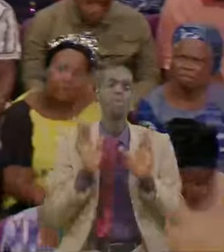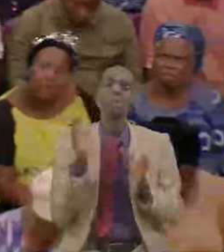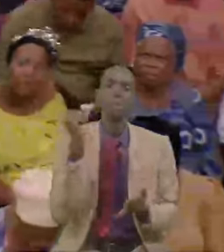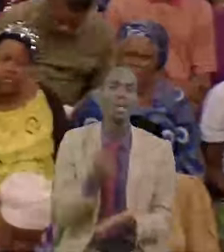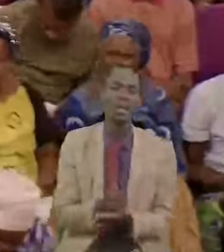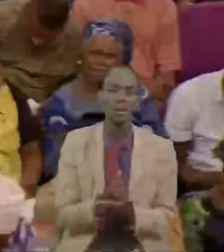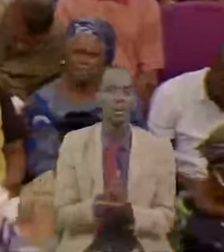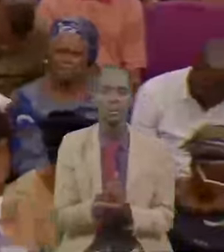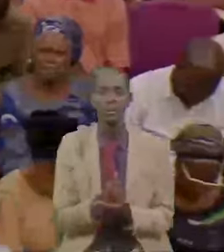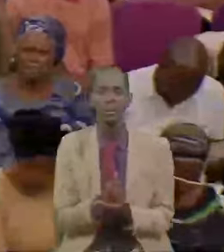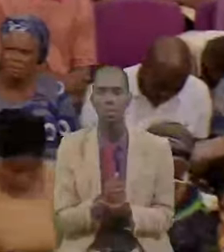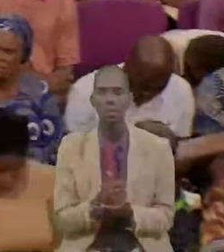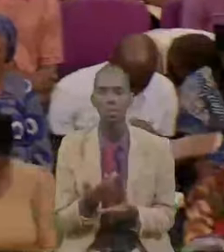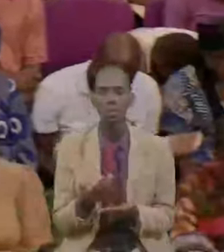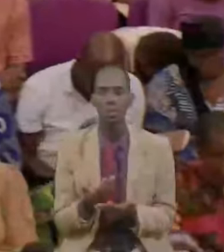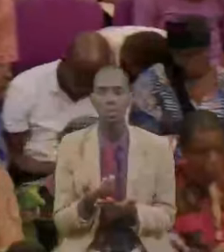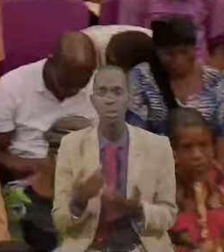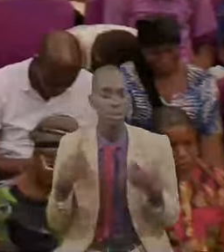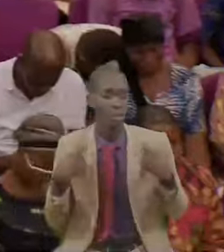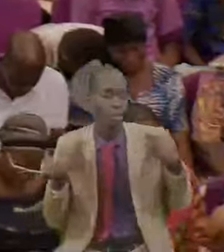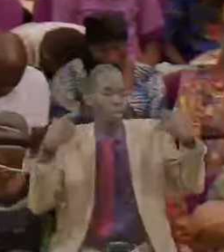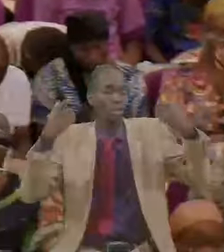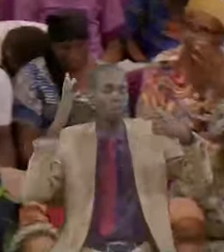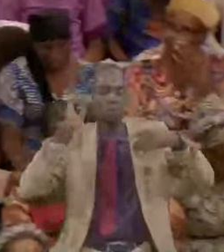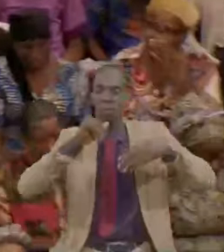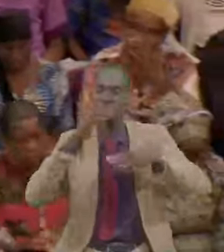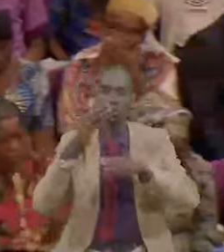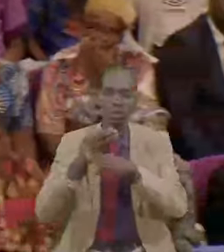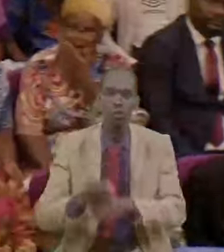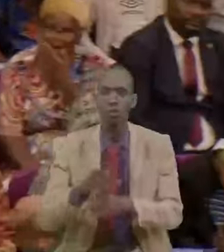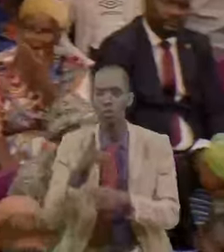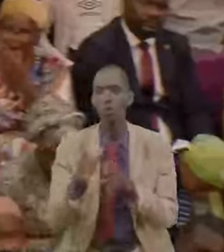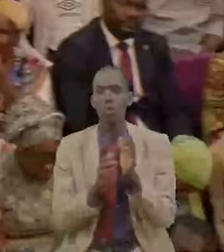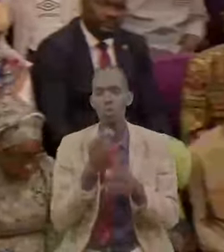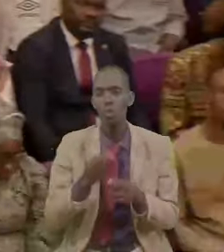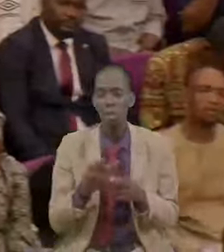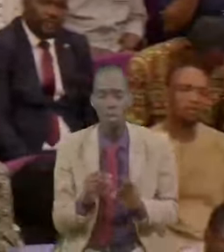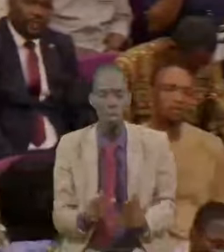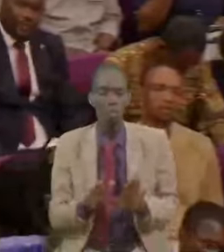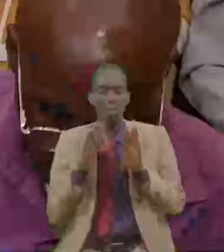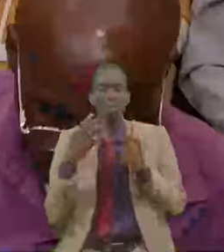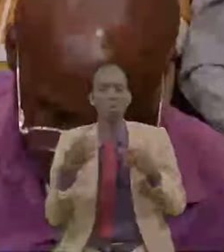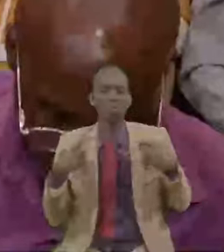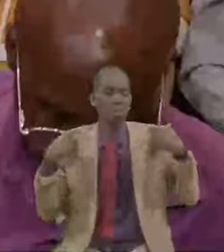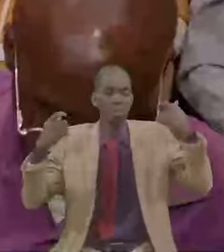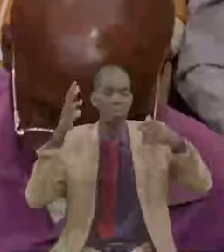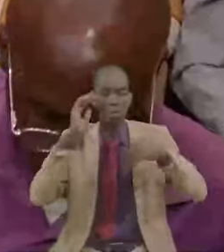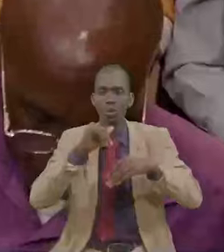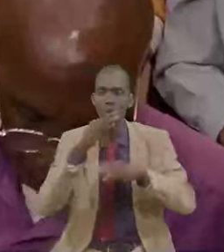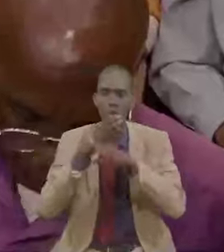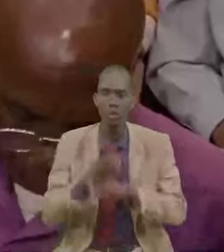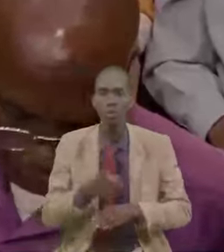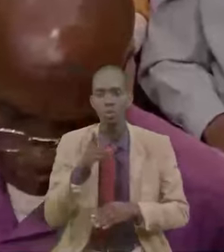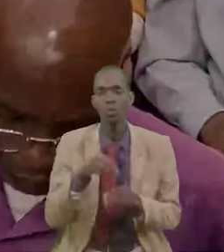Car tu n'as rien à craindre. Les géants ne vont pas vous empêcher. La crainte des géants ne va pas vous